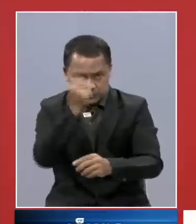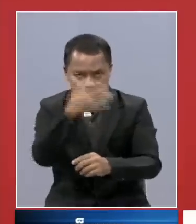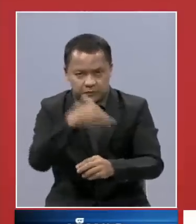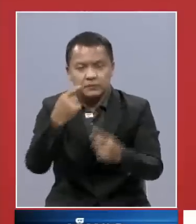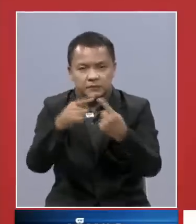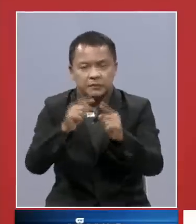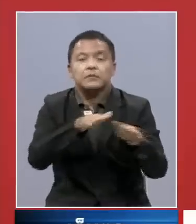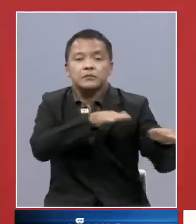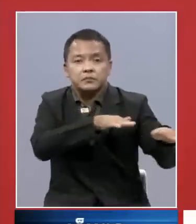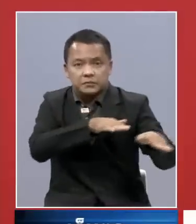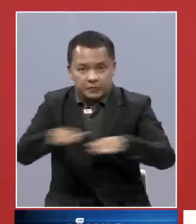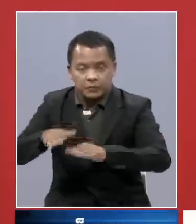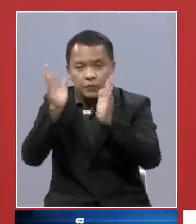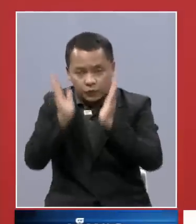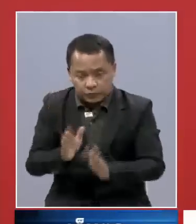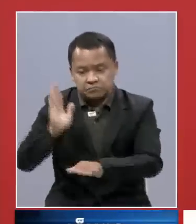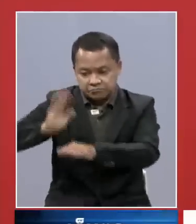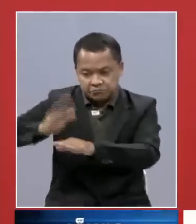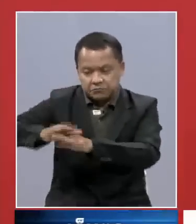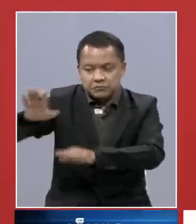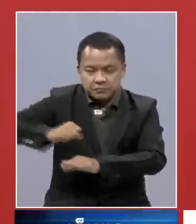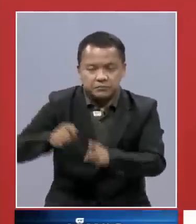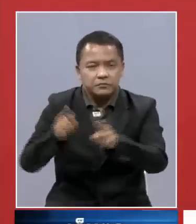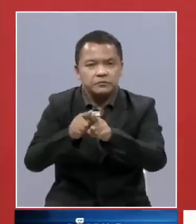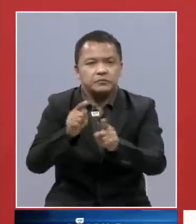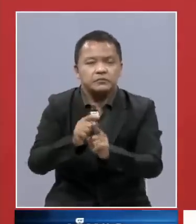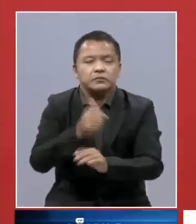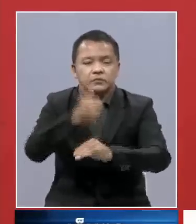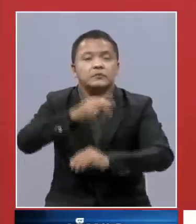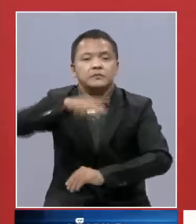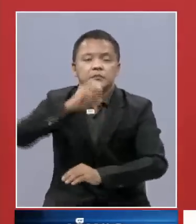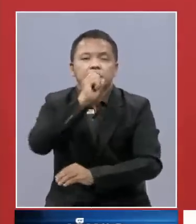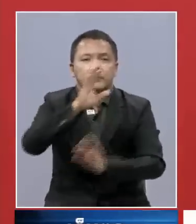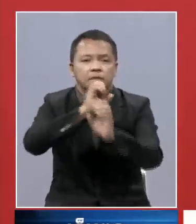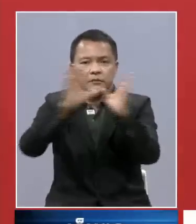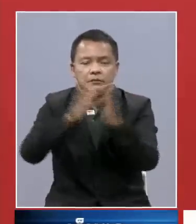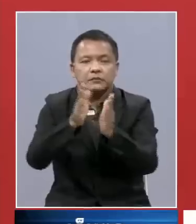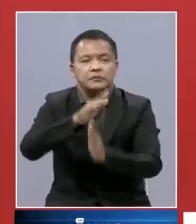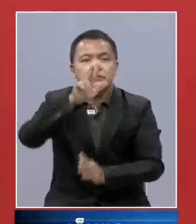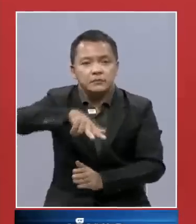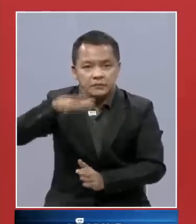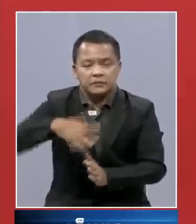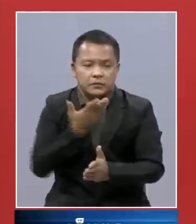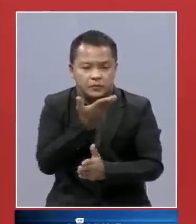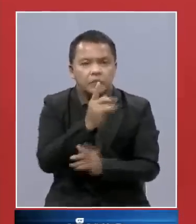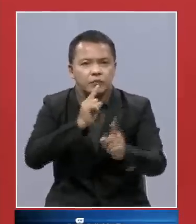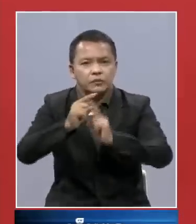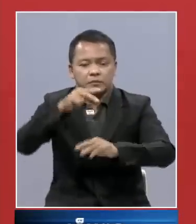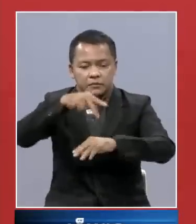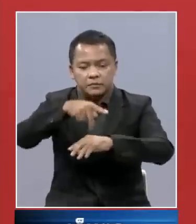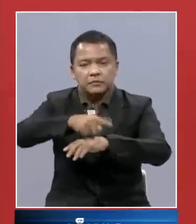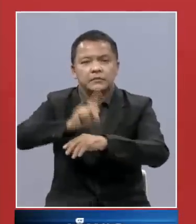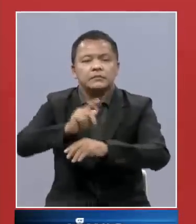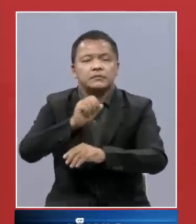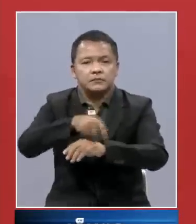แต่เราพร้อมมีบุคลากรสัญญาณจากหมอชลน่านก็บ่งบอกชัดเจนนะฮะว่าเพื่อไทยจะขอท้าชิงเก้าอี้ประธานสภ